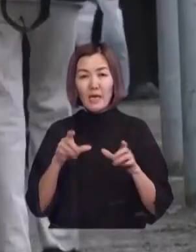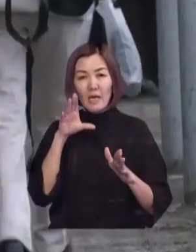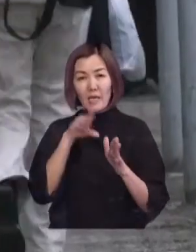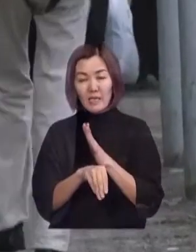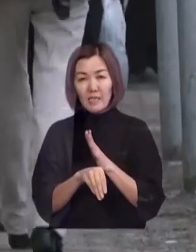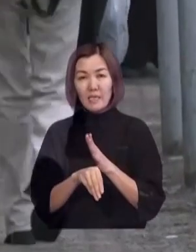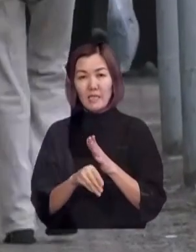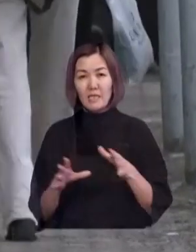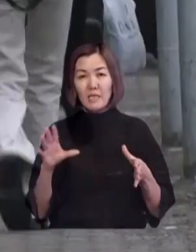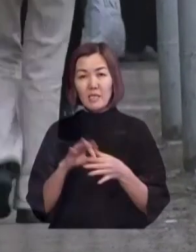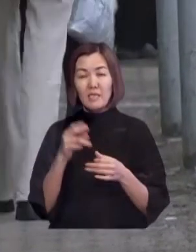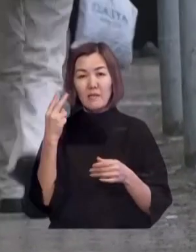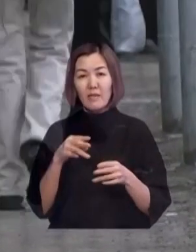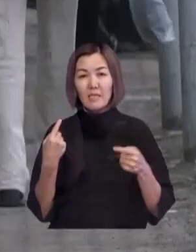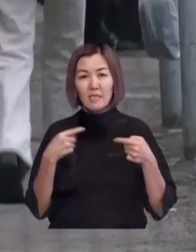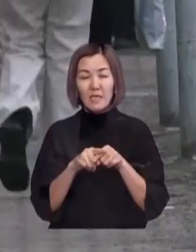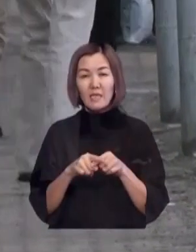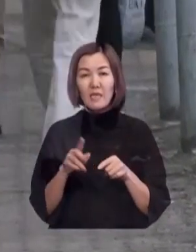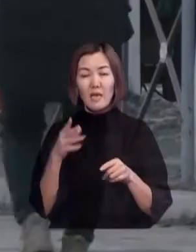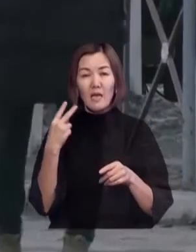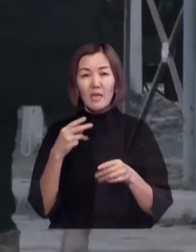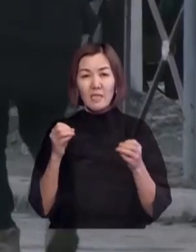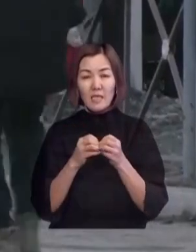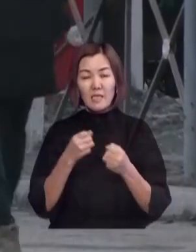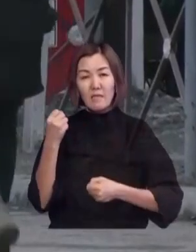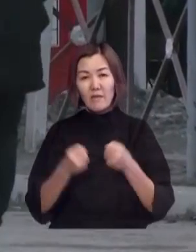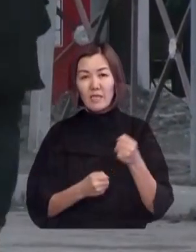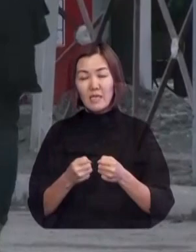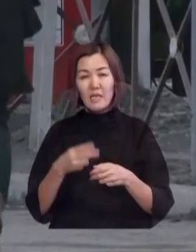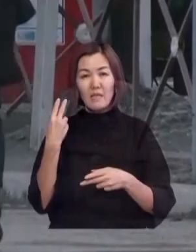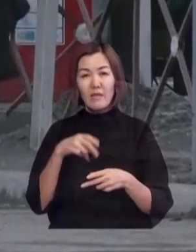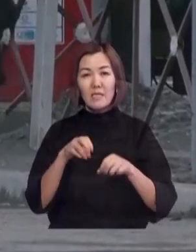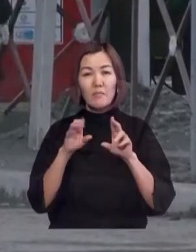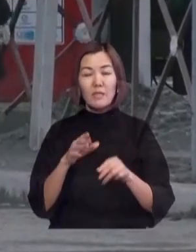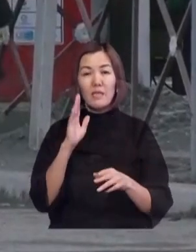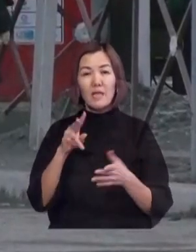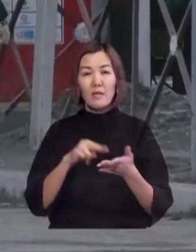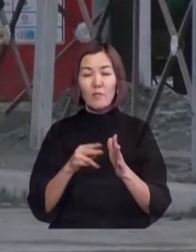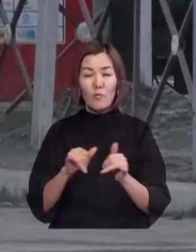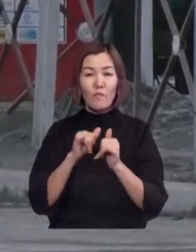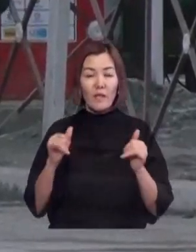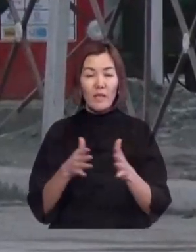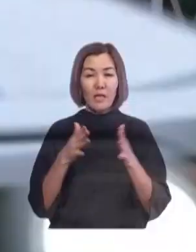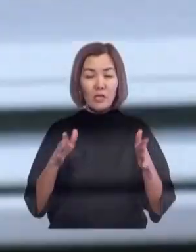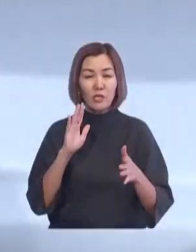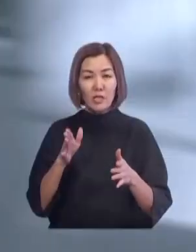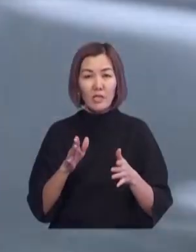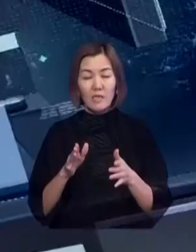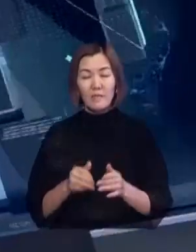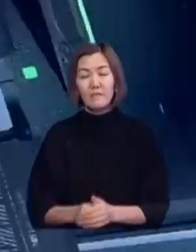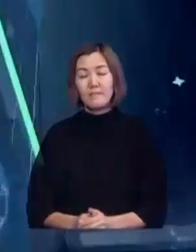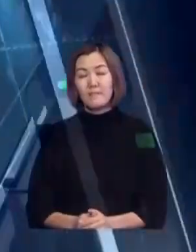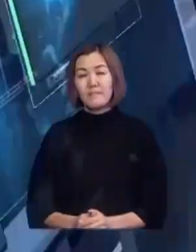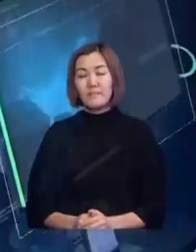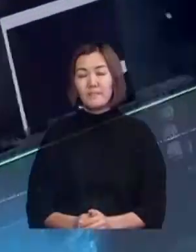числится 20 единиц техники, 10 водителей и 20 специалистов. В дальнейшем планируется увеличить количество сотрудников и